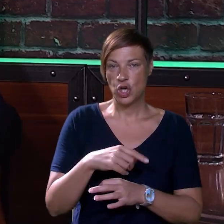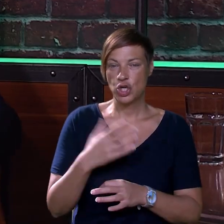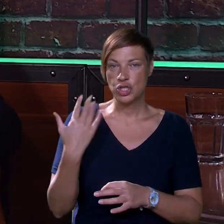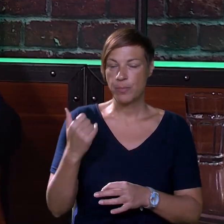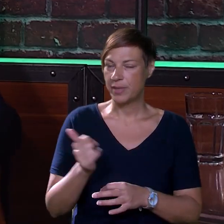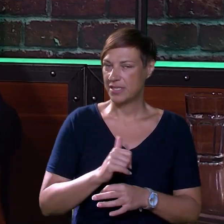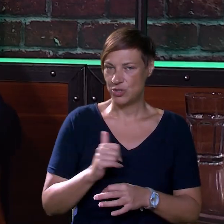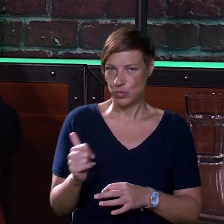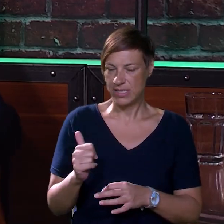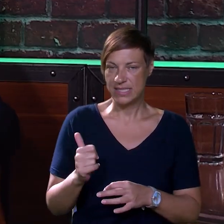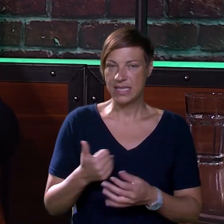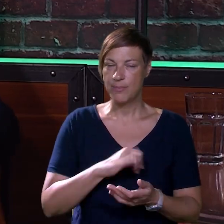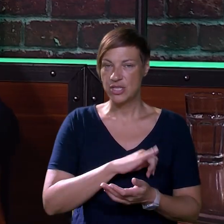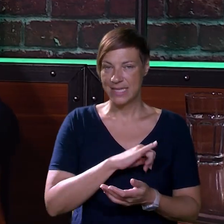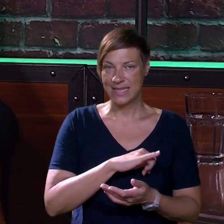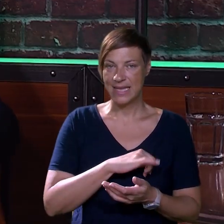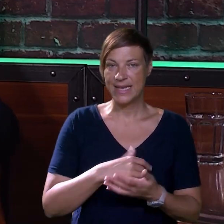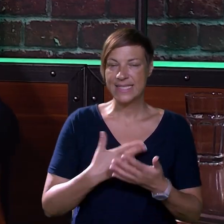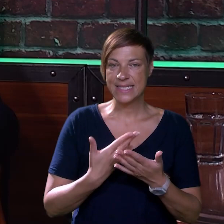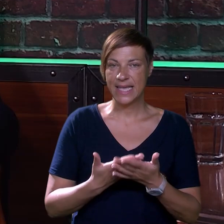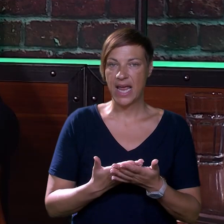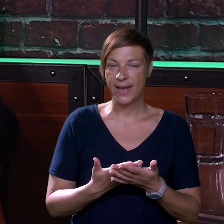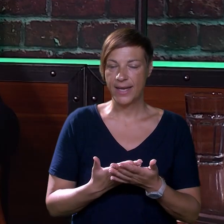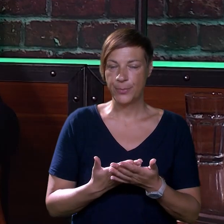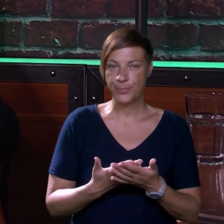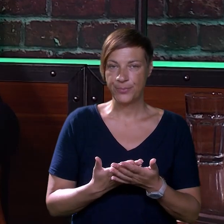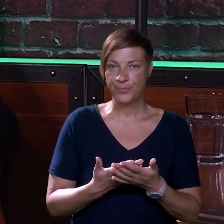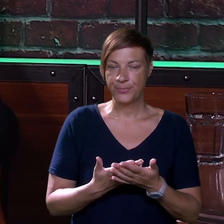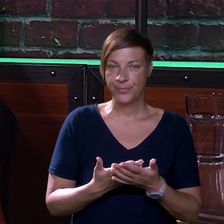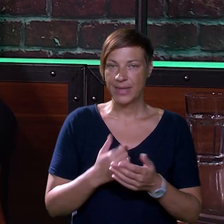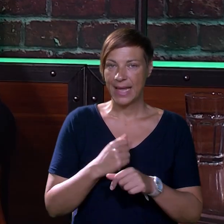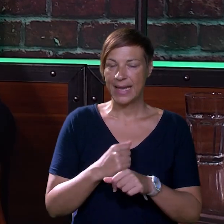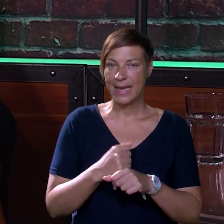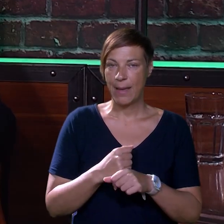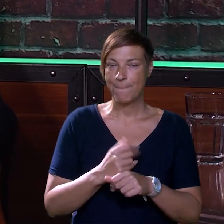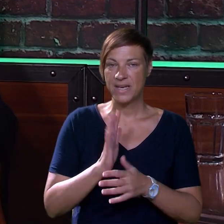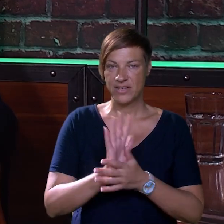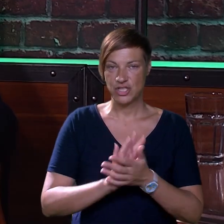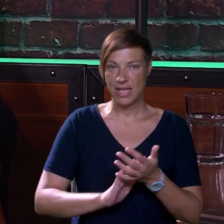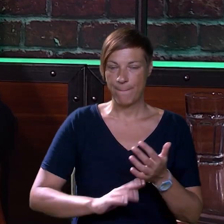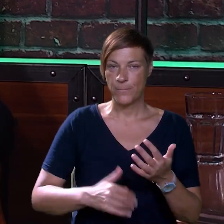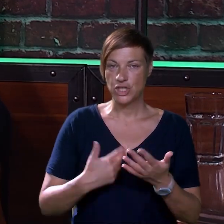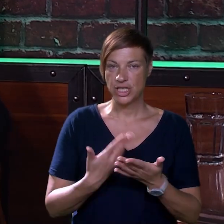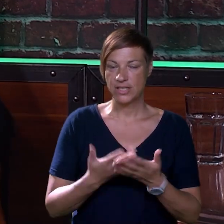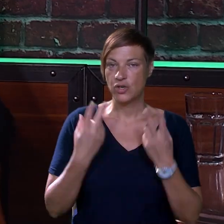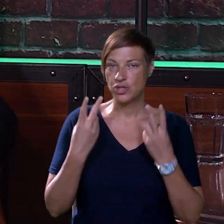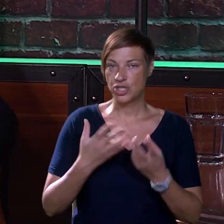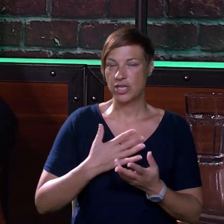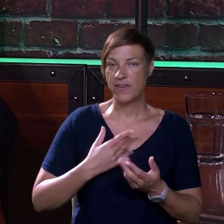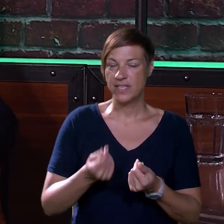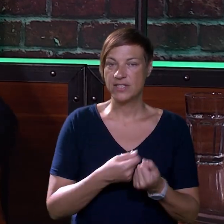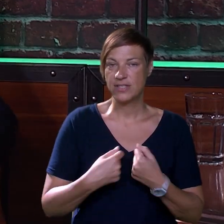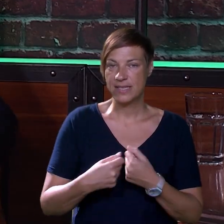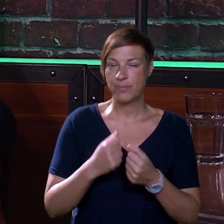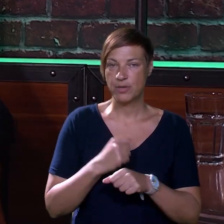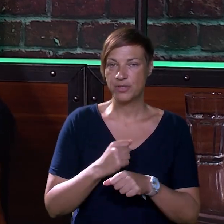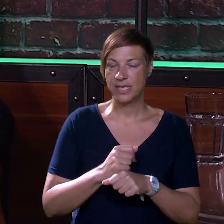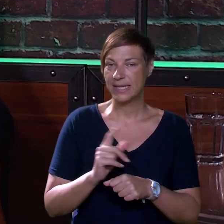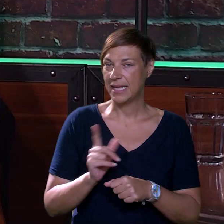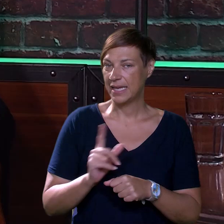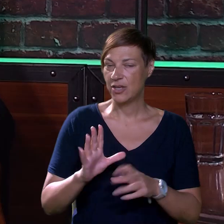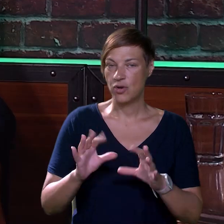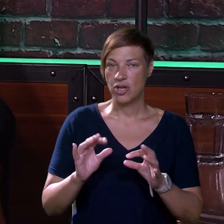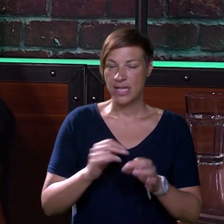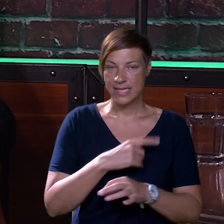Oni su bili iznimno motivirani i napravili su te početke. Ono što je važno za momčadski rad, da nikoga od